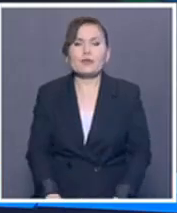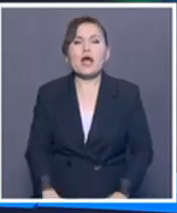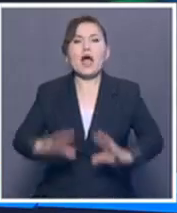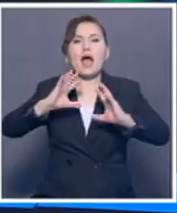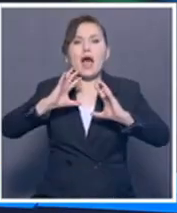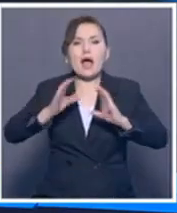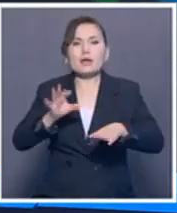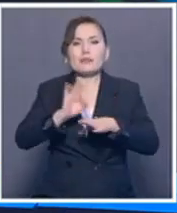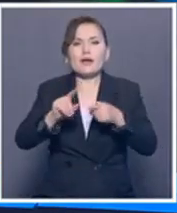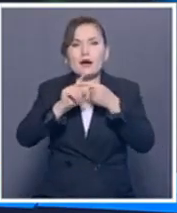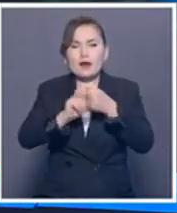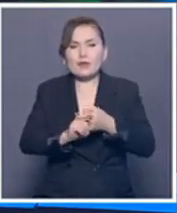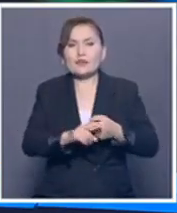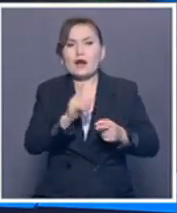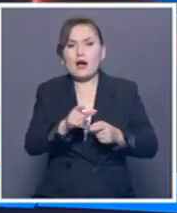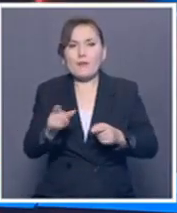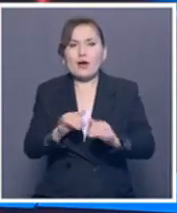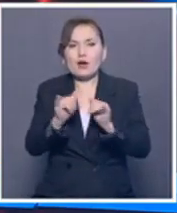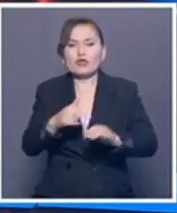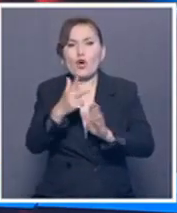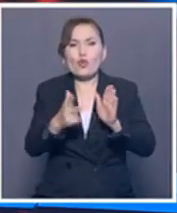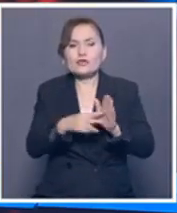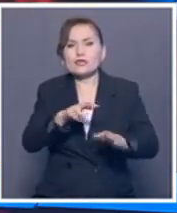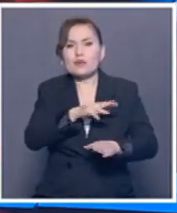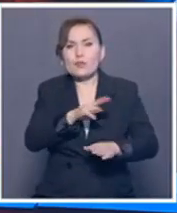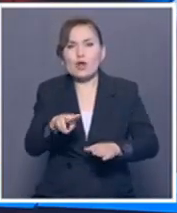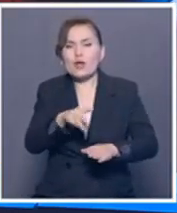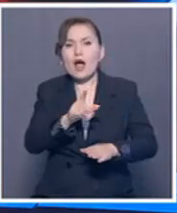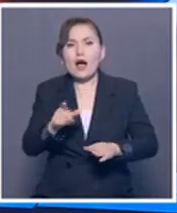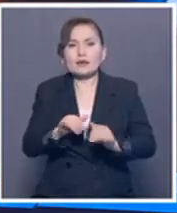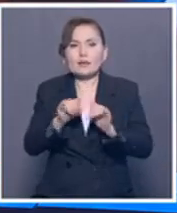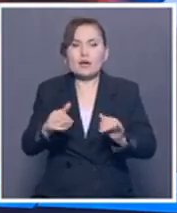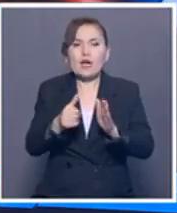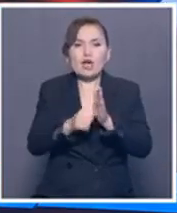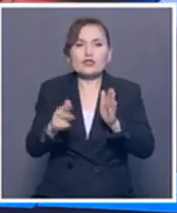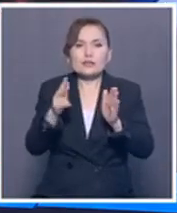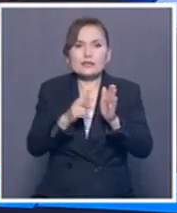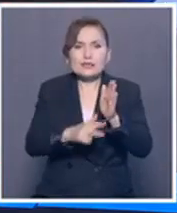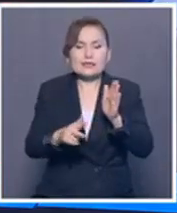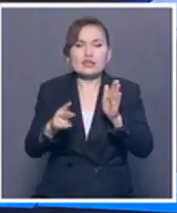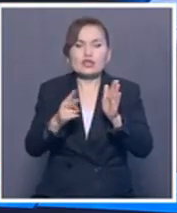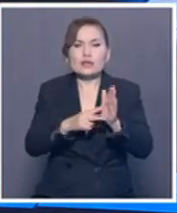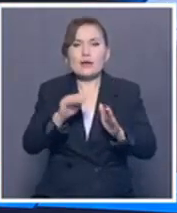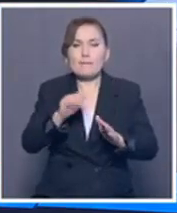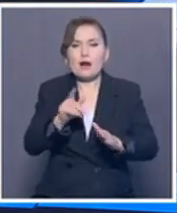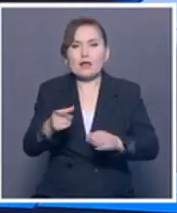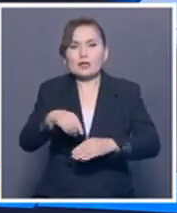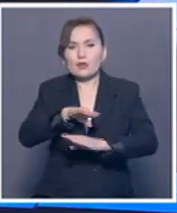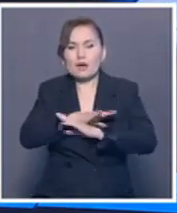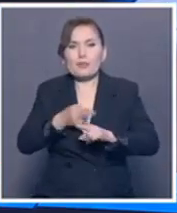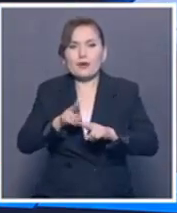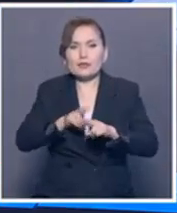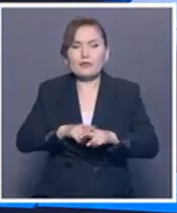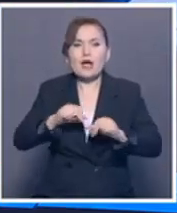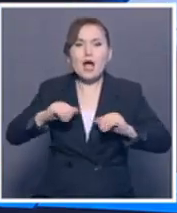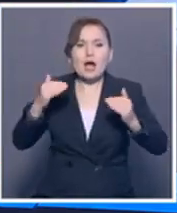Ал әлемде коронавирус жұқтырғандар саны 18 миллионнан асты. 687 мыңдай науқас көз жұмды. Дерт дендеген бірқатар мемлекеттер